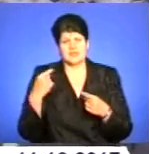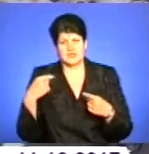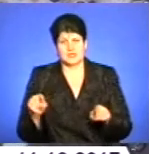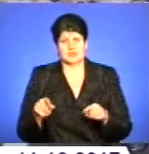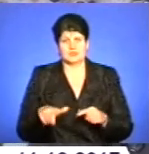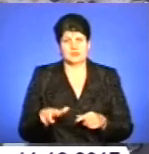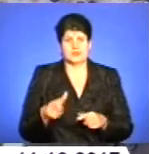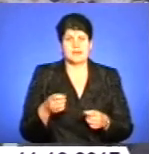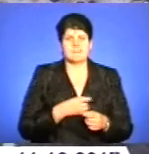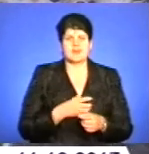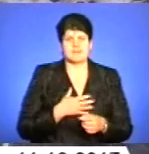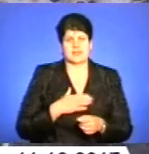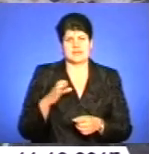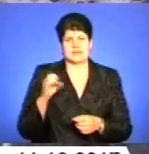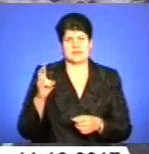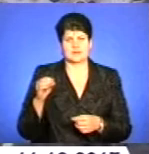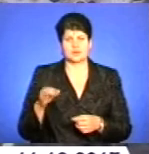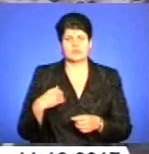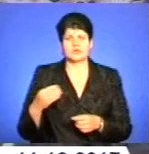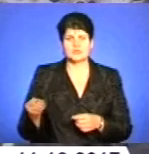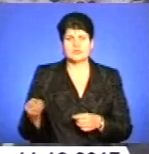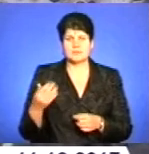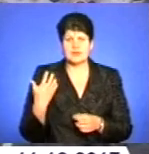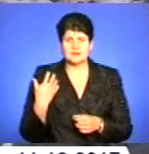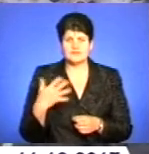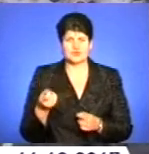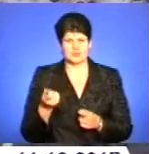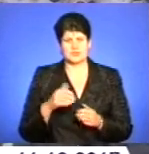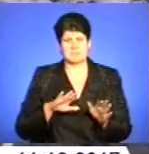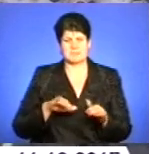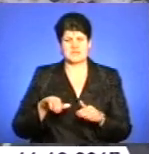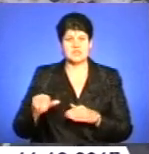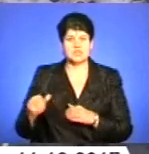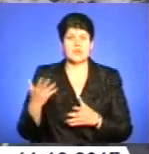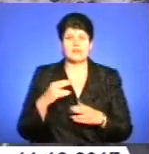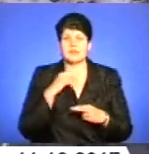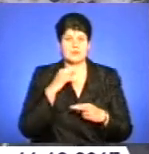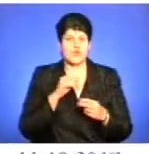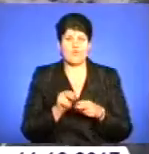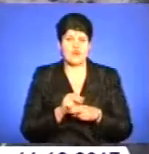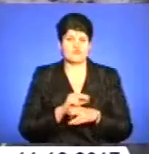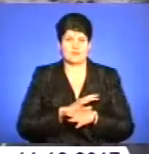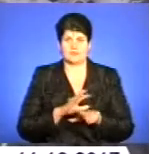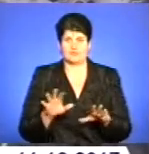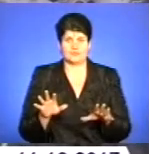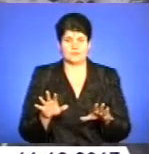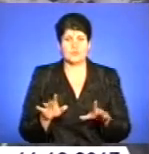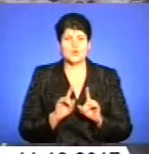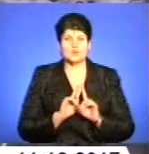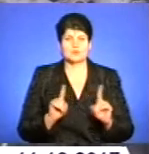де приватний сектор. То ми вже досипали вже чуть пізніше, але зауважень не було. Особливу